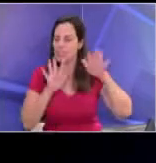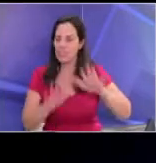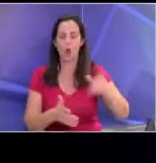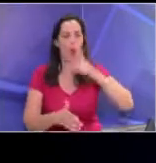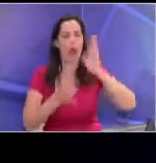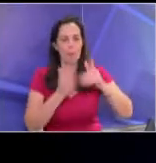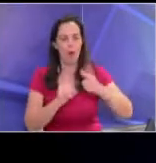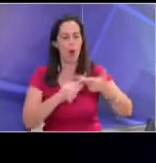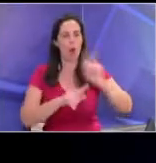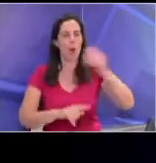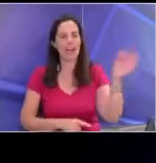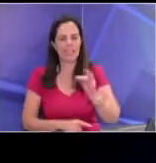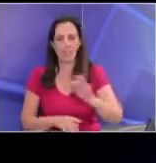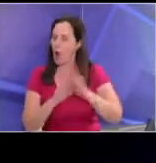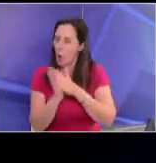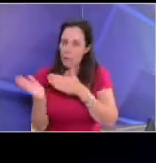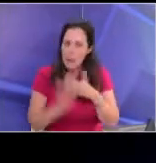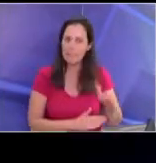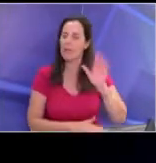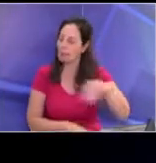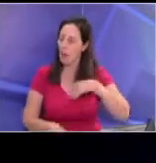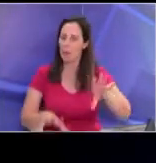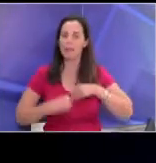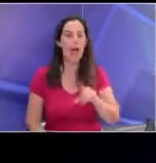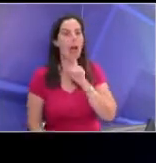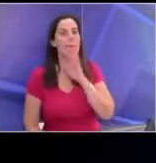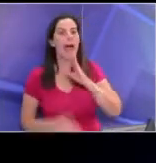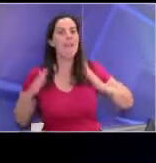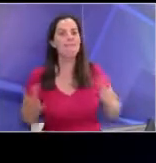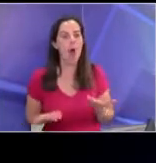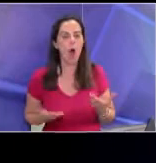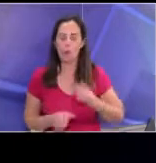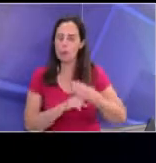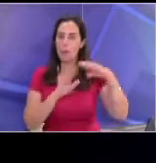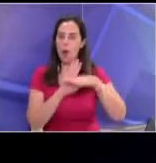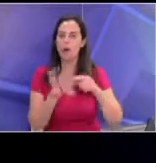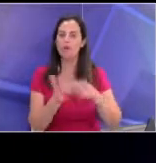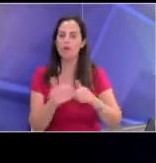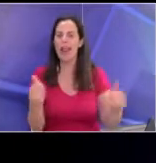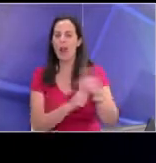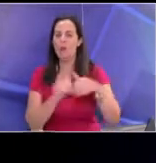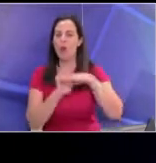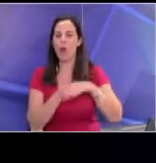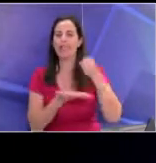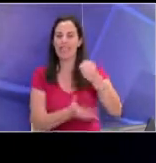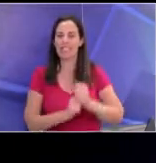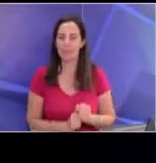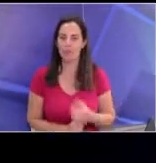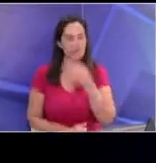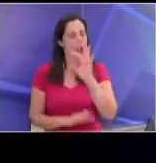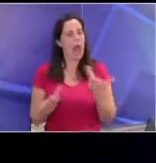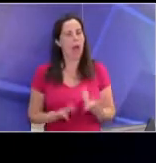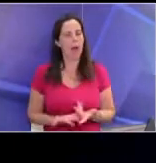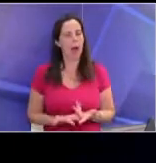לא לאלימות, לא להסתה. הכל בסדר, גם עם זה אנחנו מסכימים. הבעיה היא שמחוקקים חוק שנועד לעקוף את חוק יסודות התקציב. עכשיו אני שואל